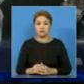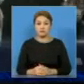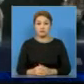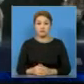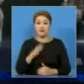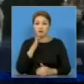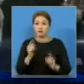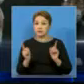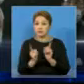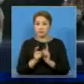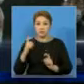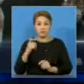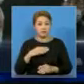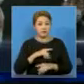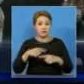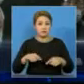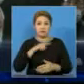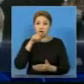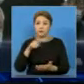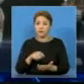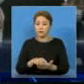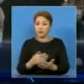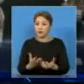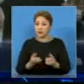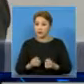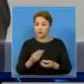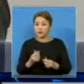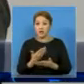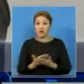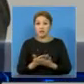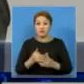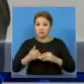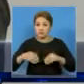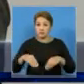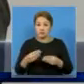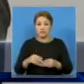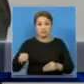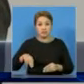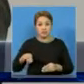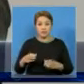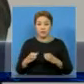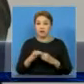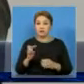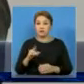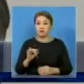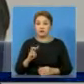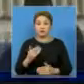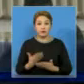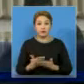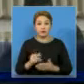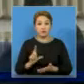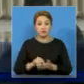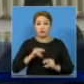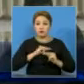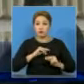Во время встречи крестьяне задали несколько вопросов о получении субсидий и выделении земель. Директор товарищества Александр Чемоданов, ветераны